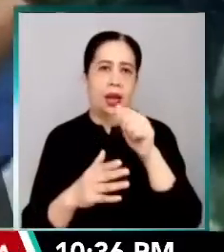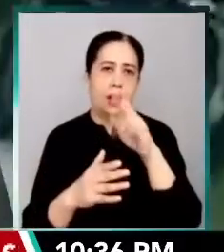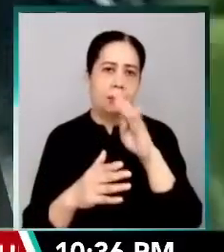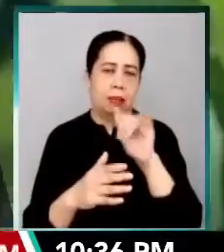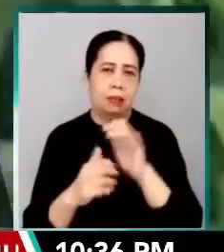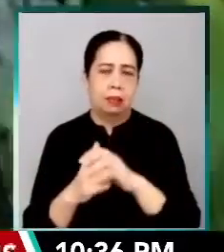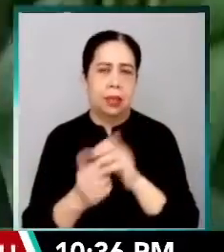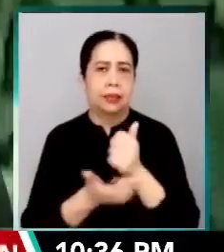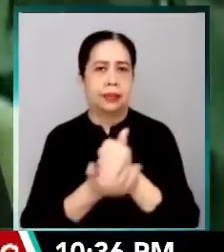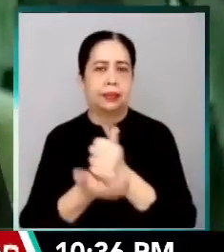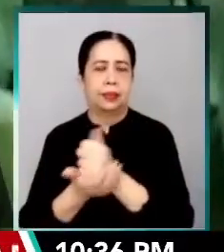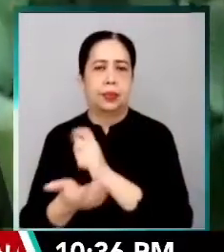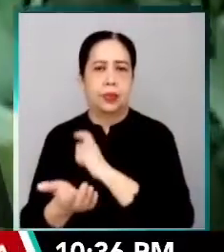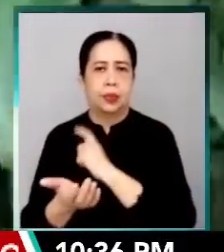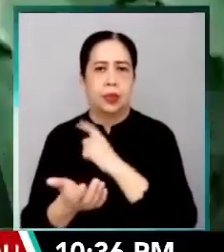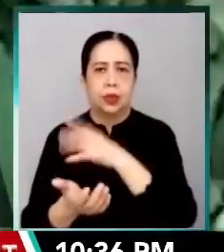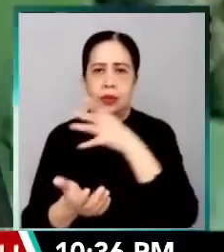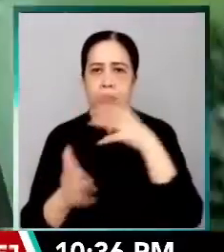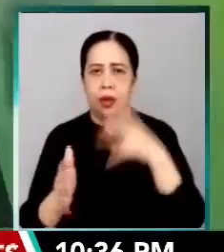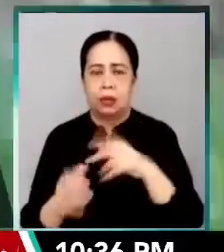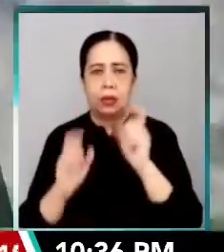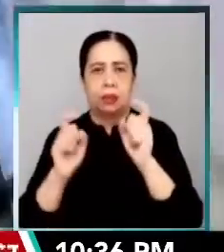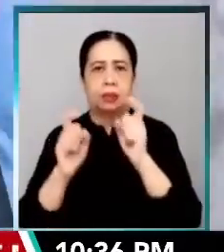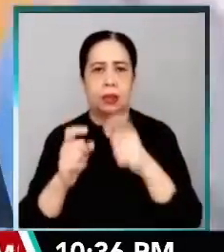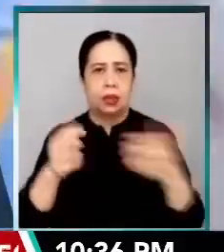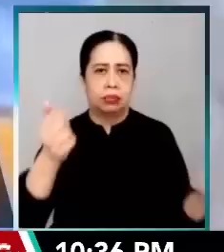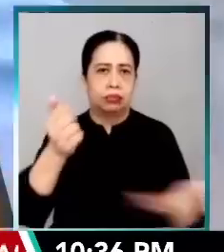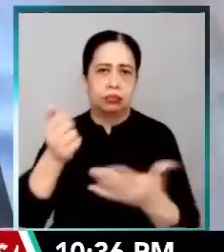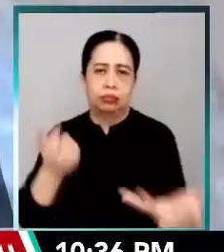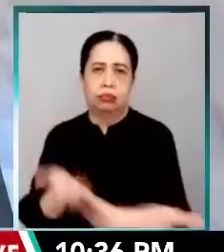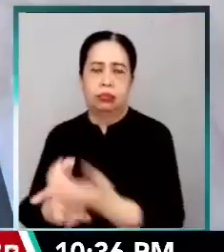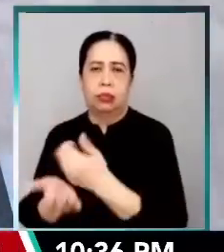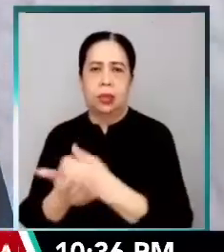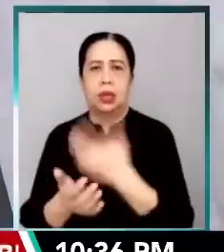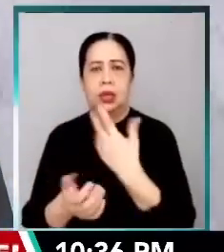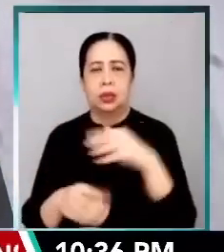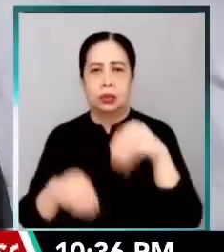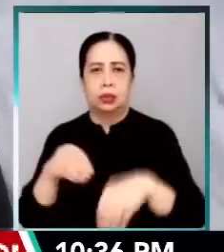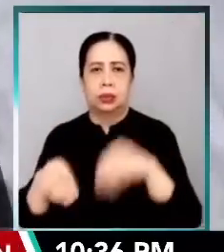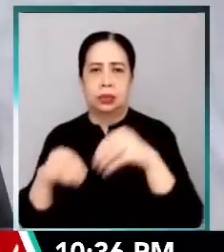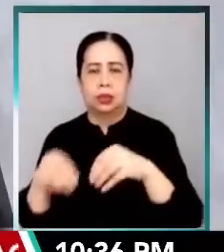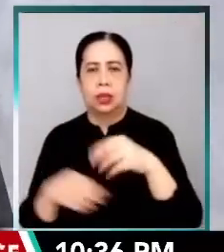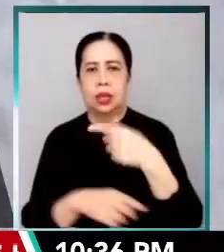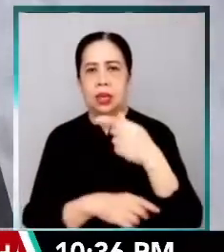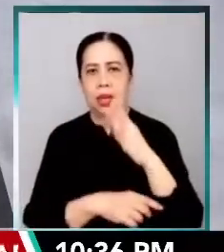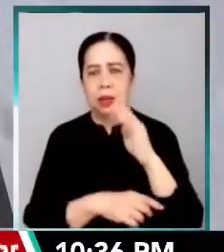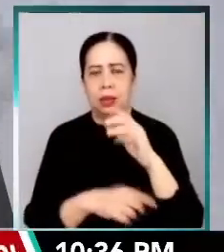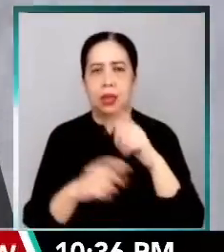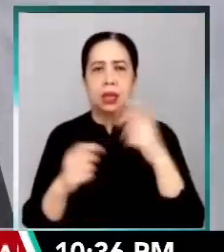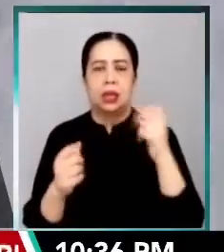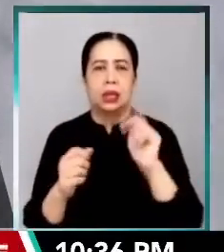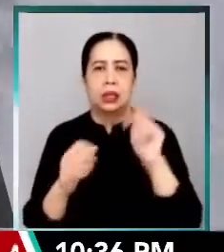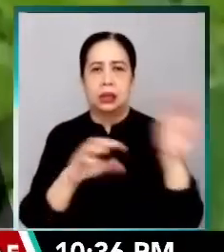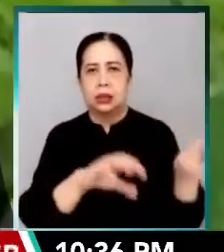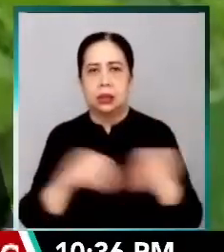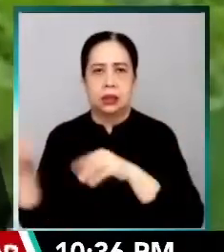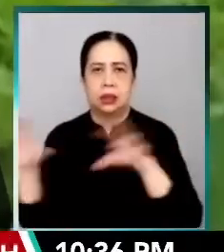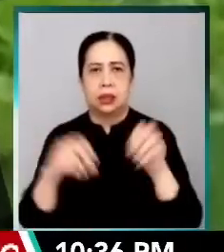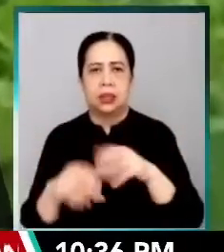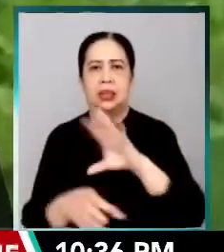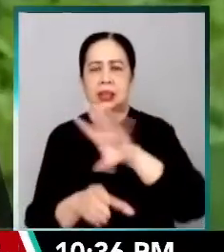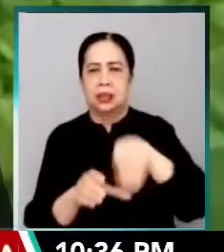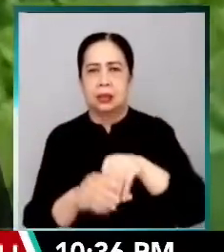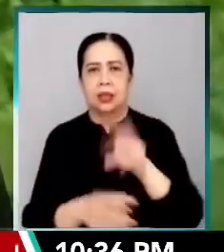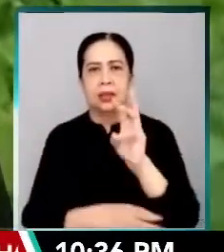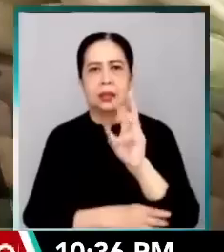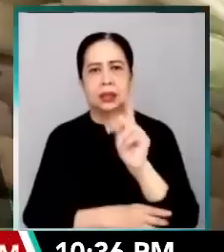ang mga magsasaka para mabilis na maani ang kanilang mga tanim na gabi. Kailangan kasi nilang lumikas agad dahil pasok sila sa 6-kilometer